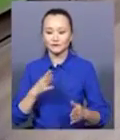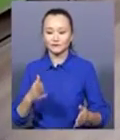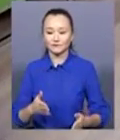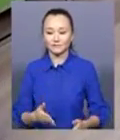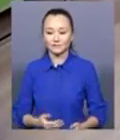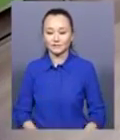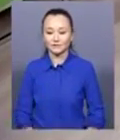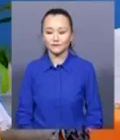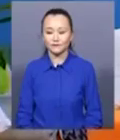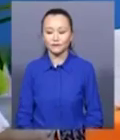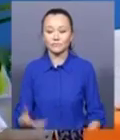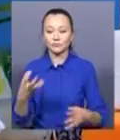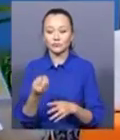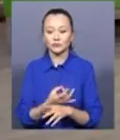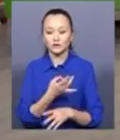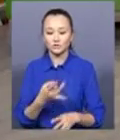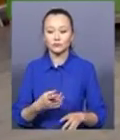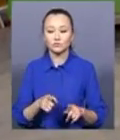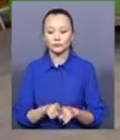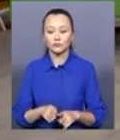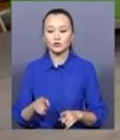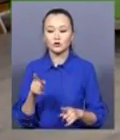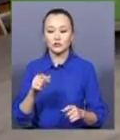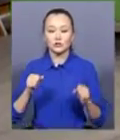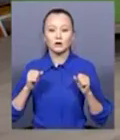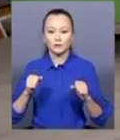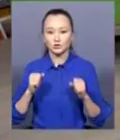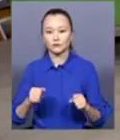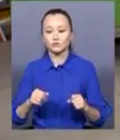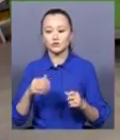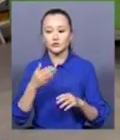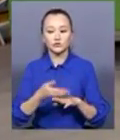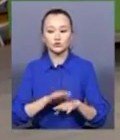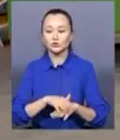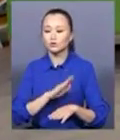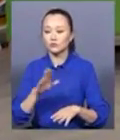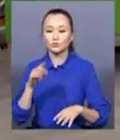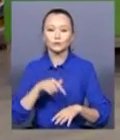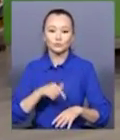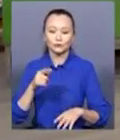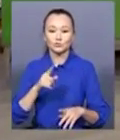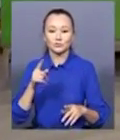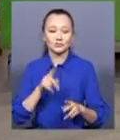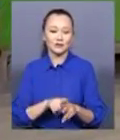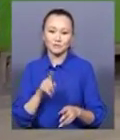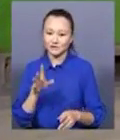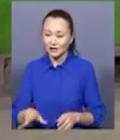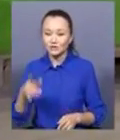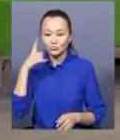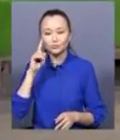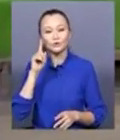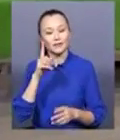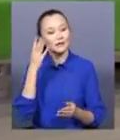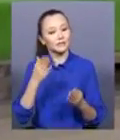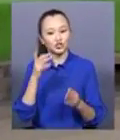и вот еще разок. То есть, ну, упражнение... На самом деле они тяжелые, кажется, что они необязательные. Но